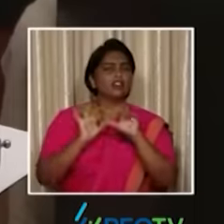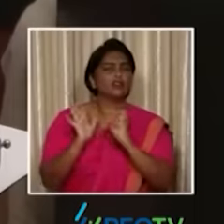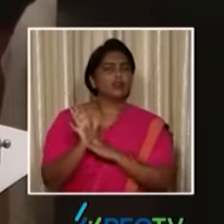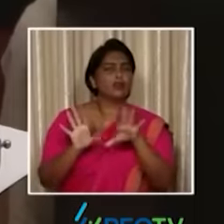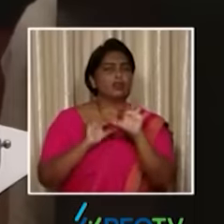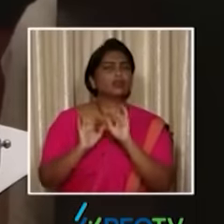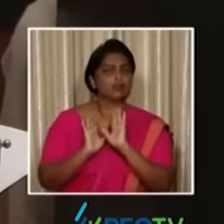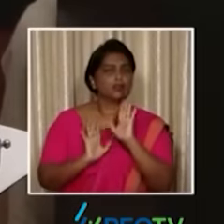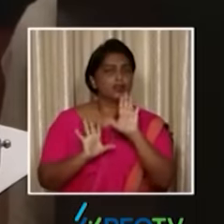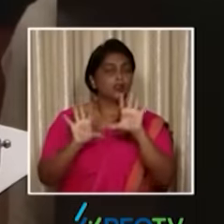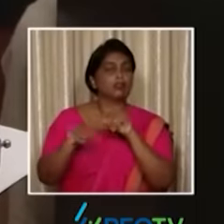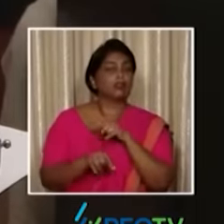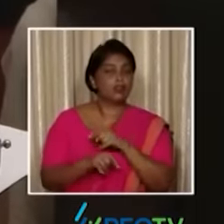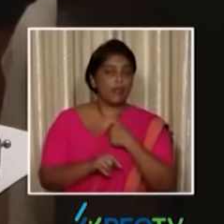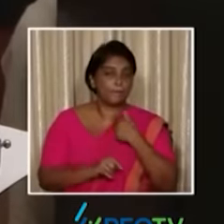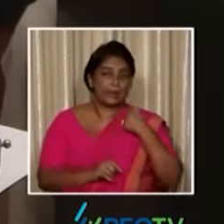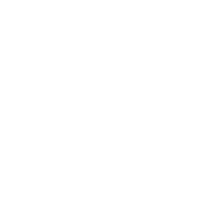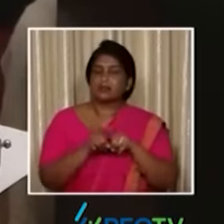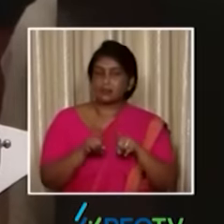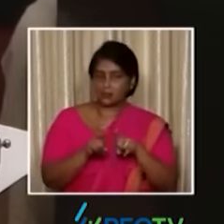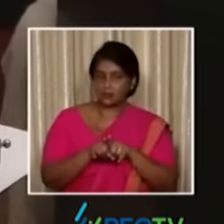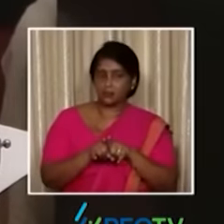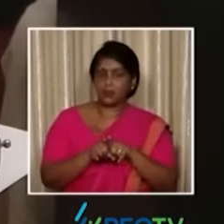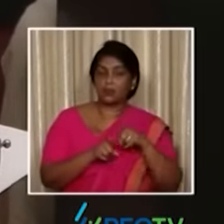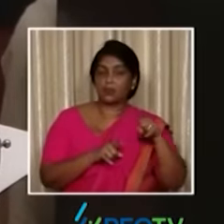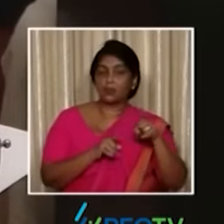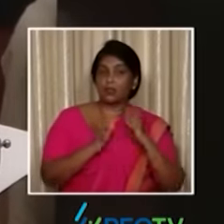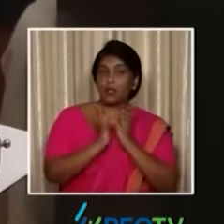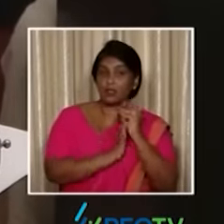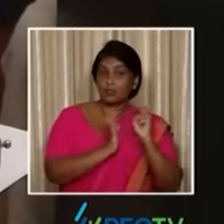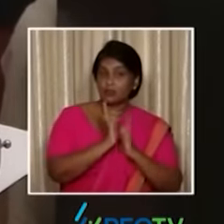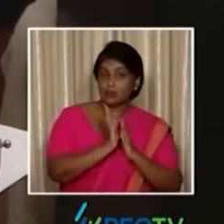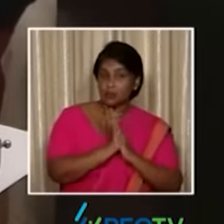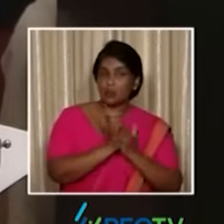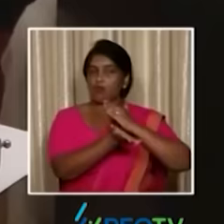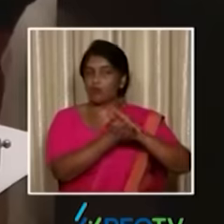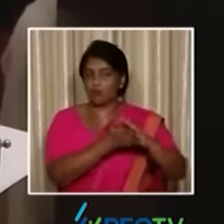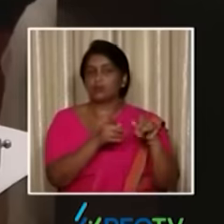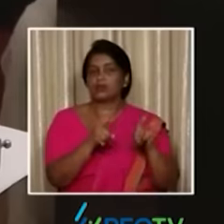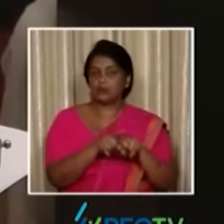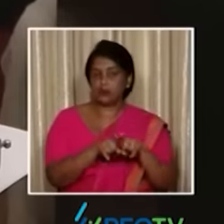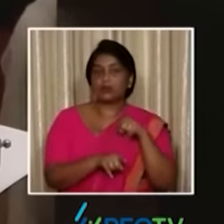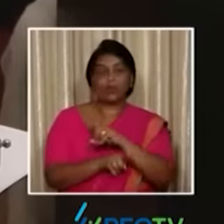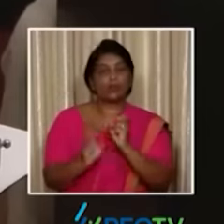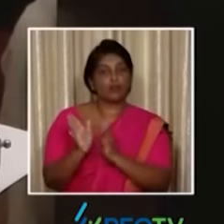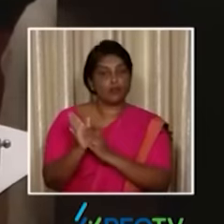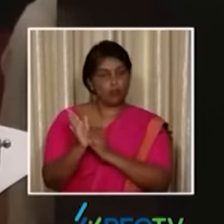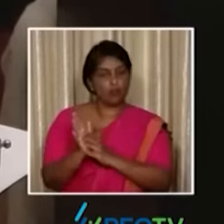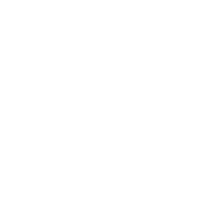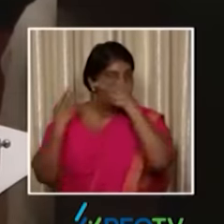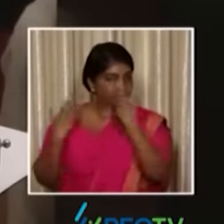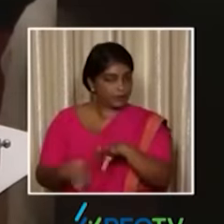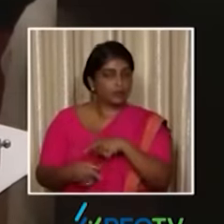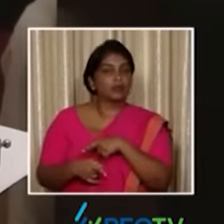කරේ? ඒ පත් කරේ අපි හිතන ආකාරයට වරප්‍රසාද කමිටුවට උදව්වක් හැටියට ඒ කමිටුවෙන් තීන්දුවක්